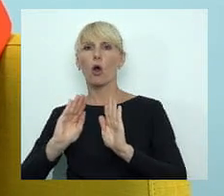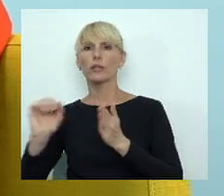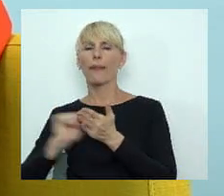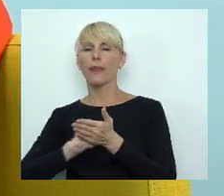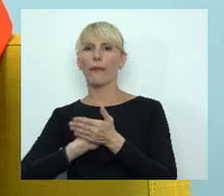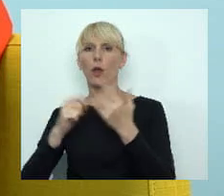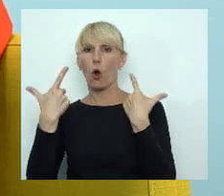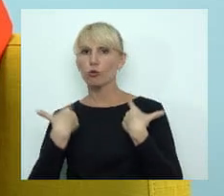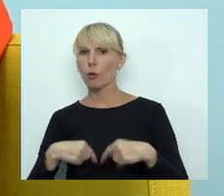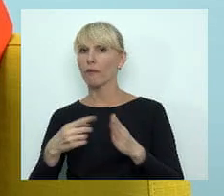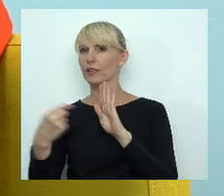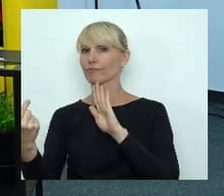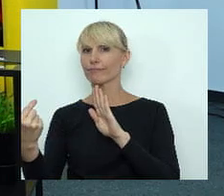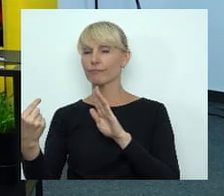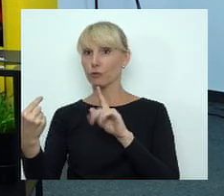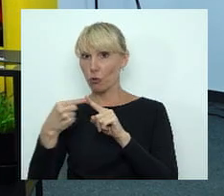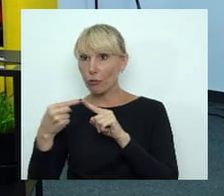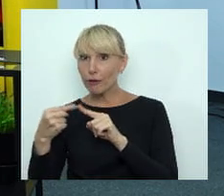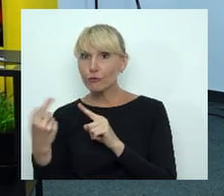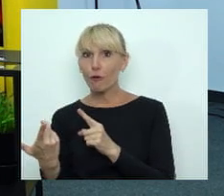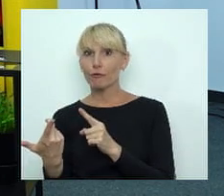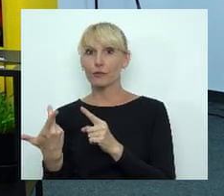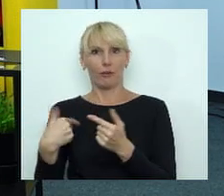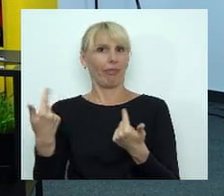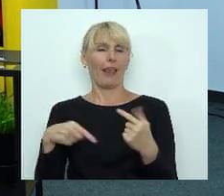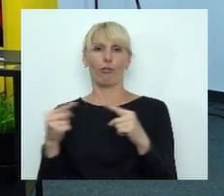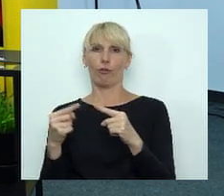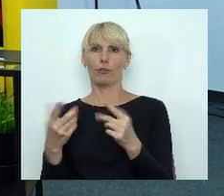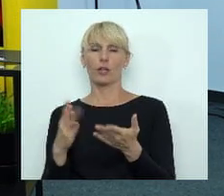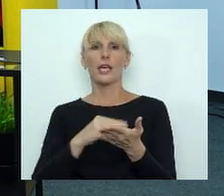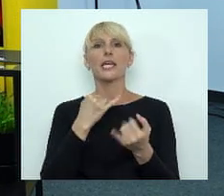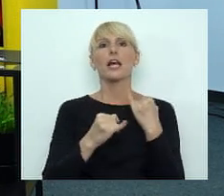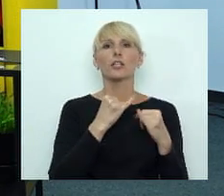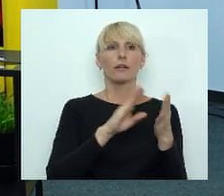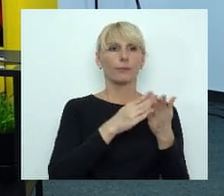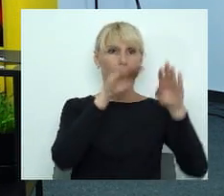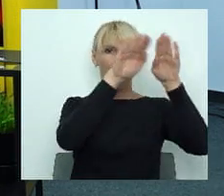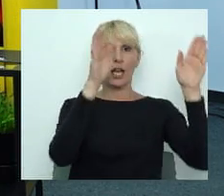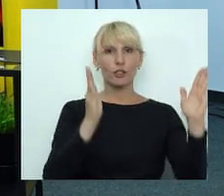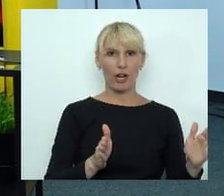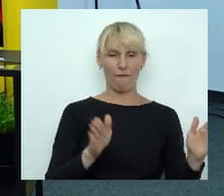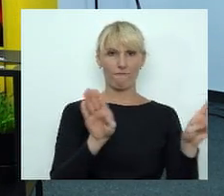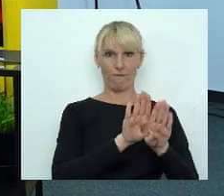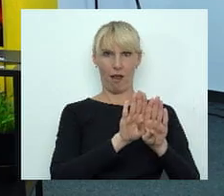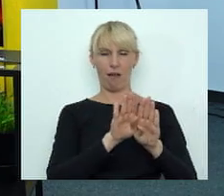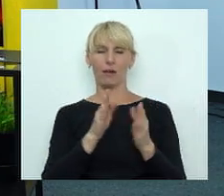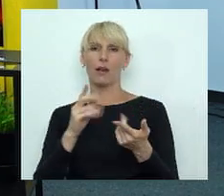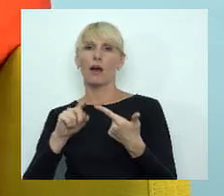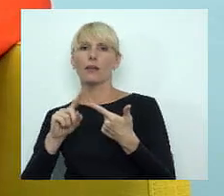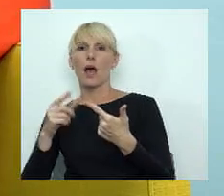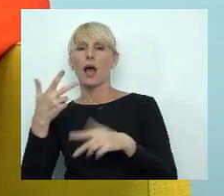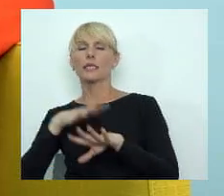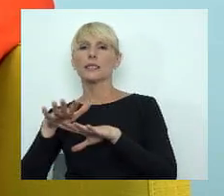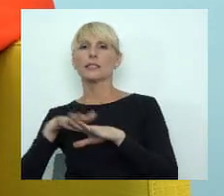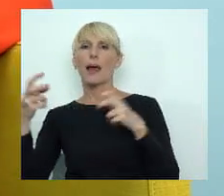dotyczą. Niestety tak. Albo myślały, że jeżeli mają odpowiednie szafki i jeżeli mają dobrze zabezpieczony system informatyczny, to